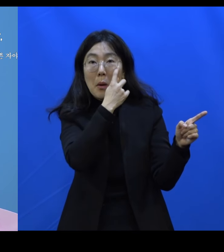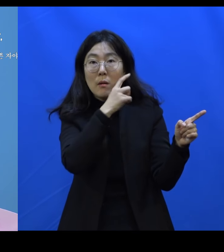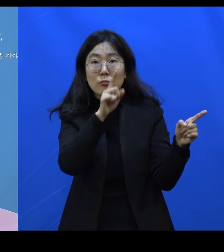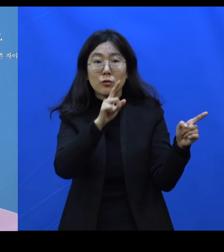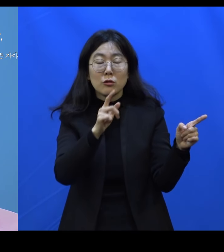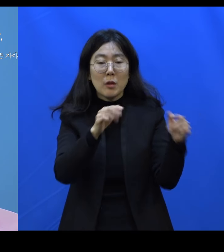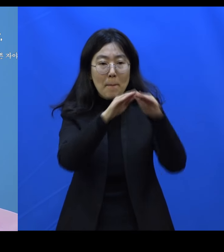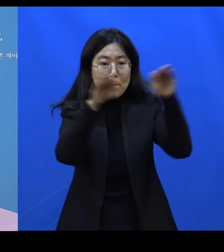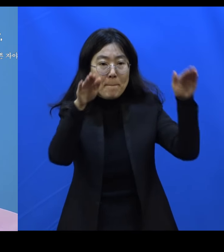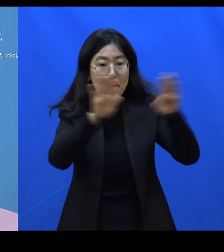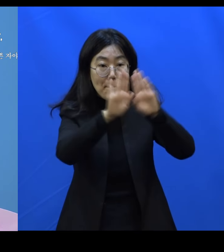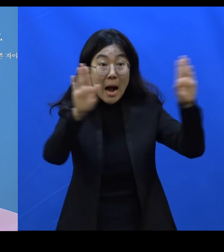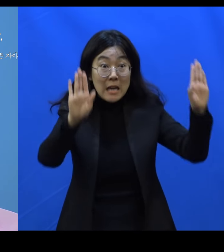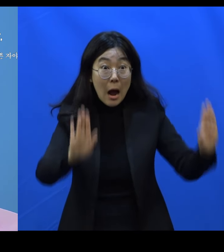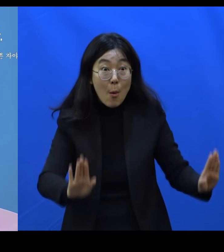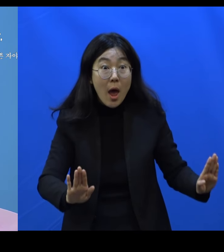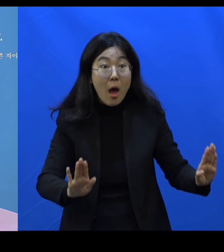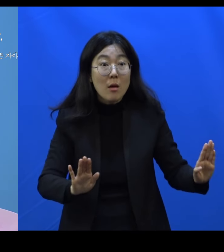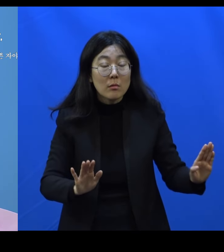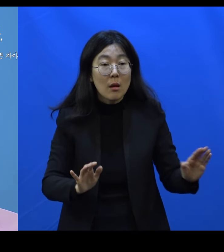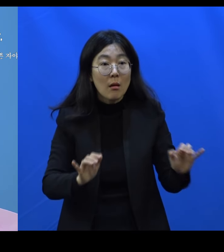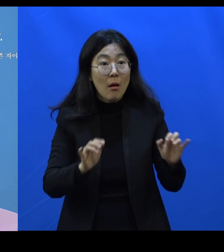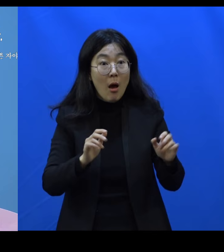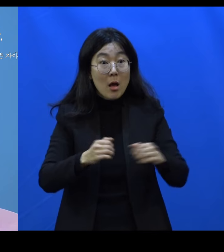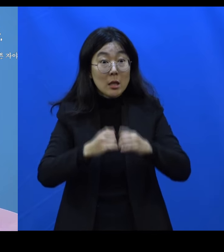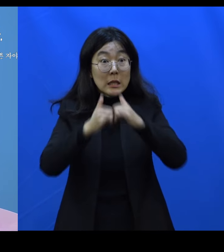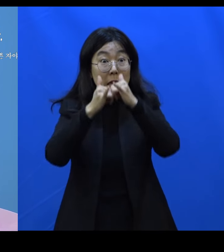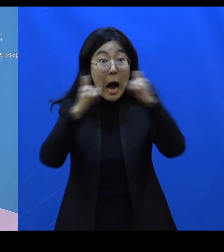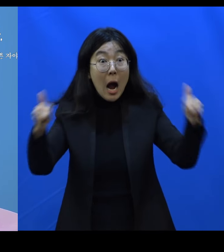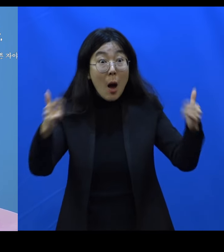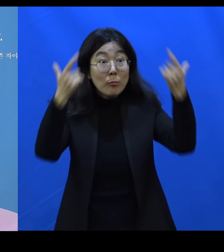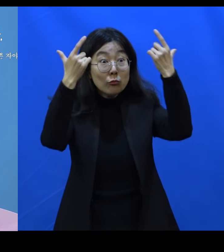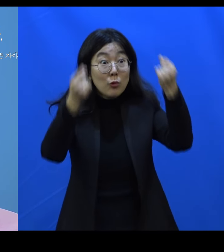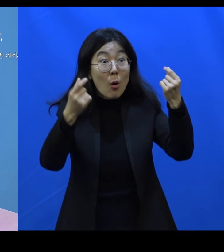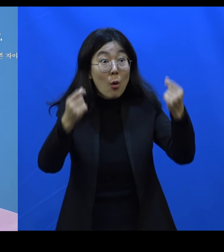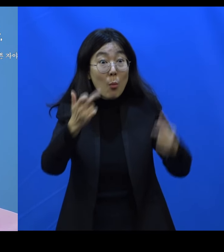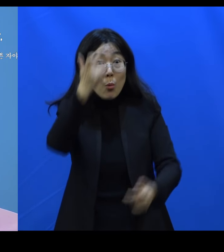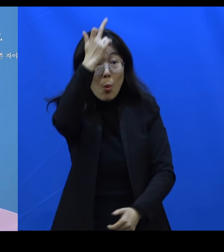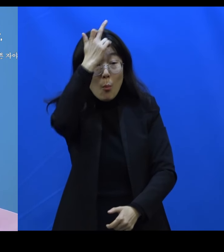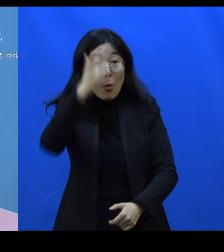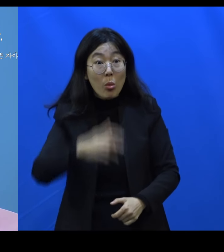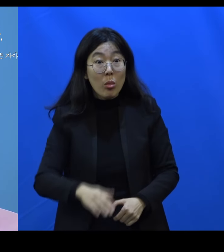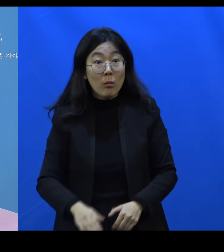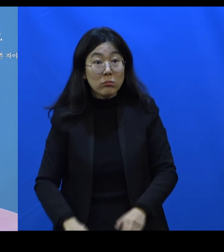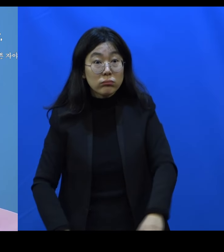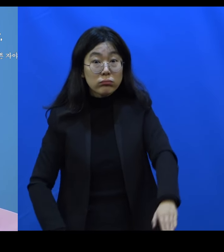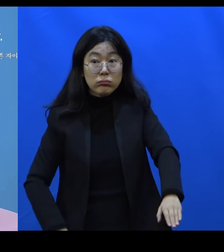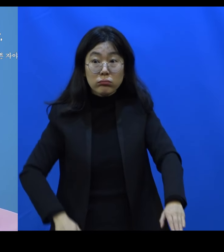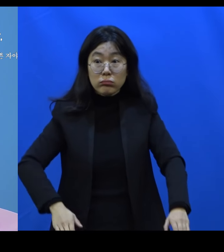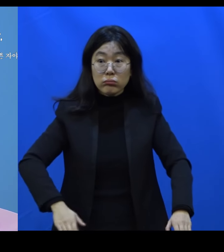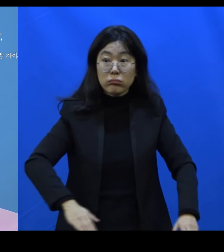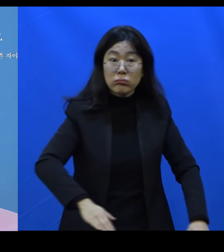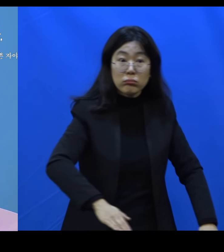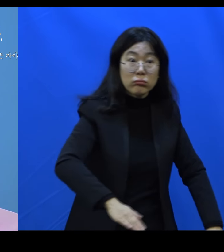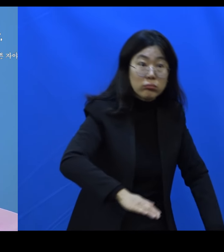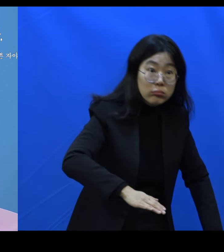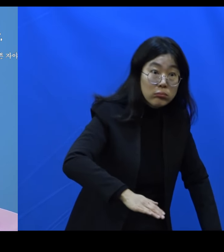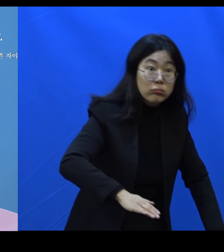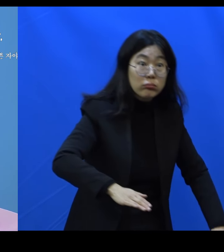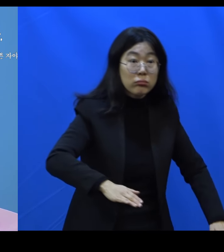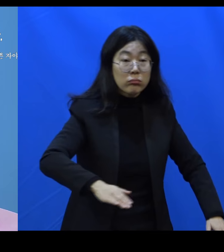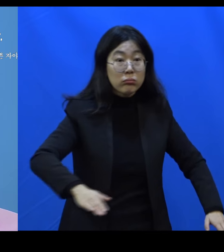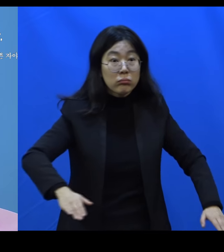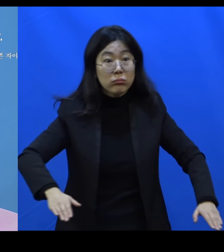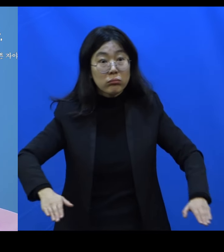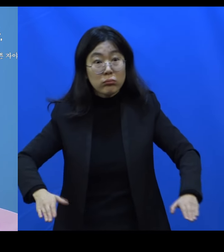전시회 하는데 뭐 로봇 사람들이 그냥 동원하는 거예요. 실제로 이제 사람이 로봇가 이제 등장하는 거예요. 요즘 뭐 비슷한